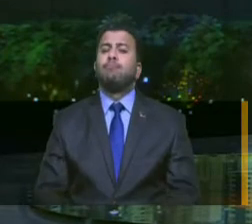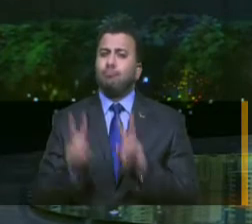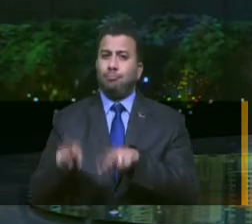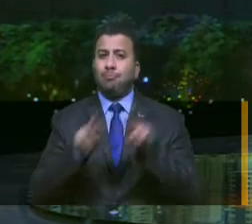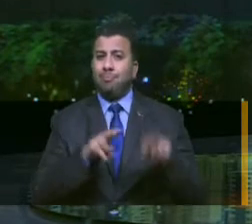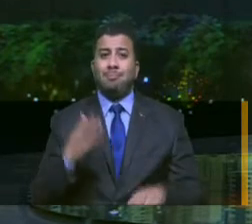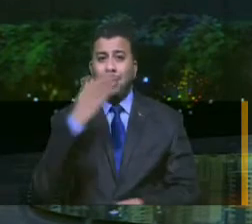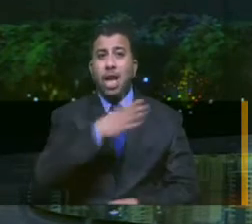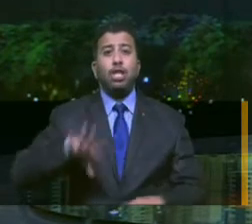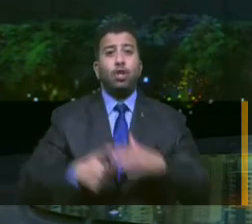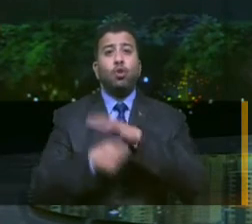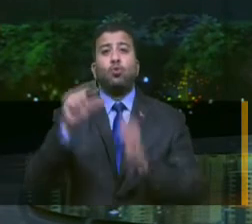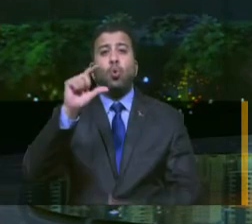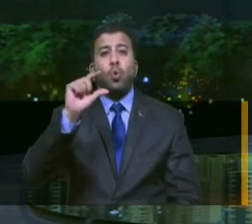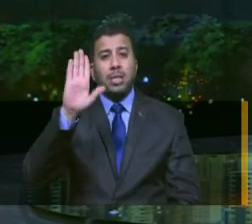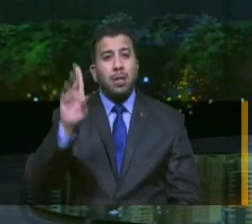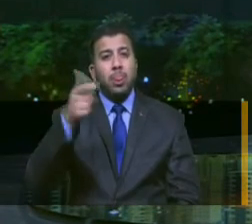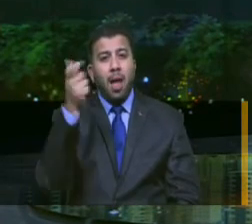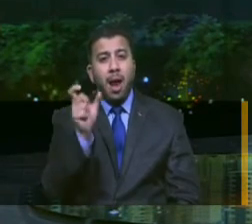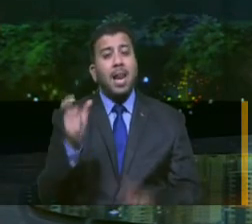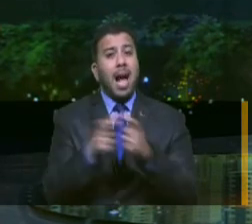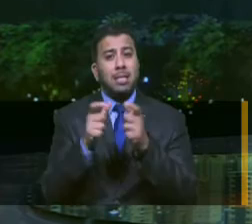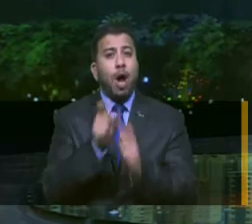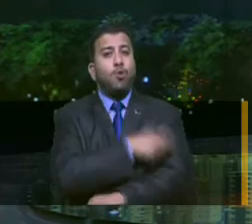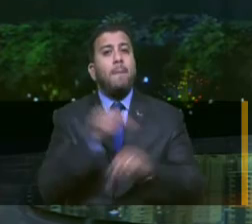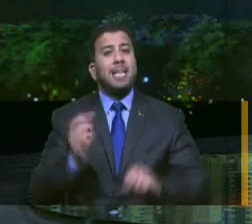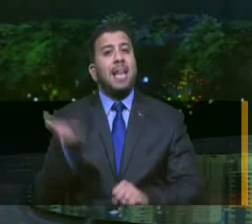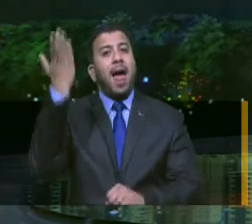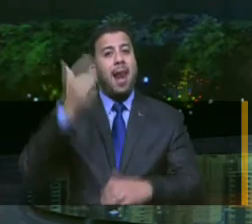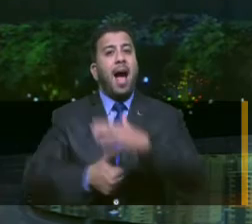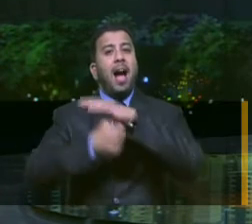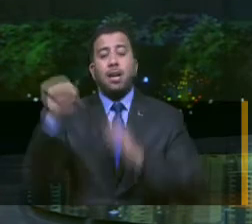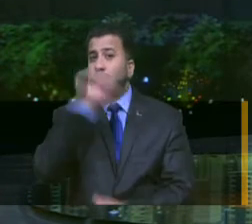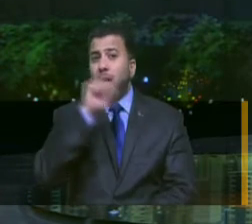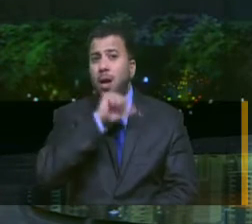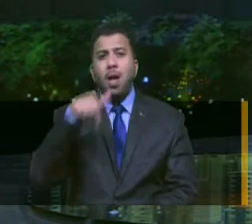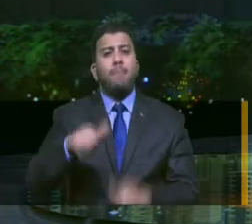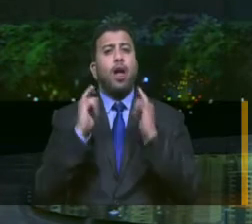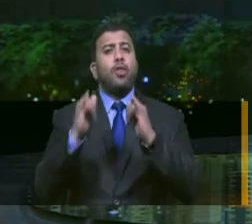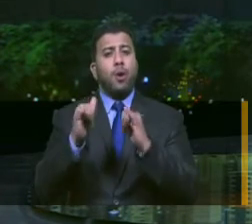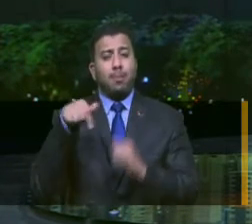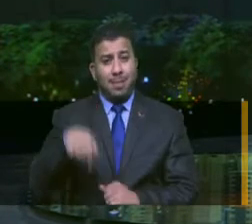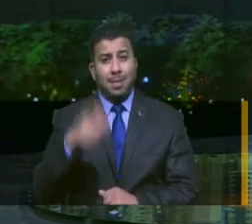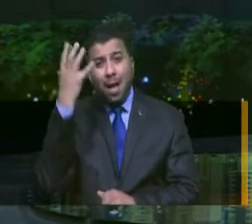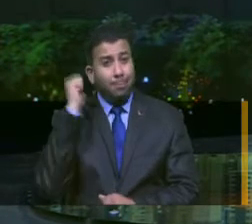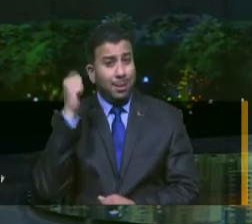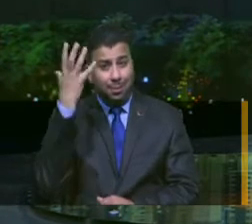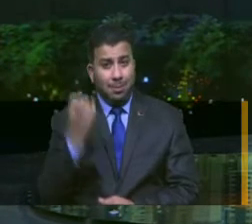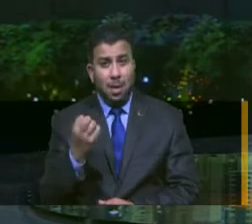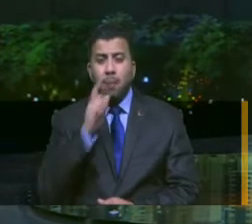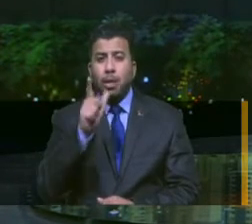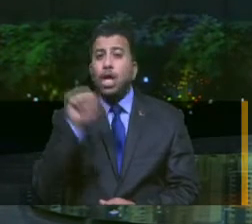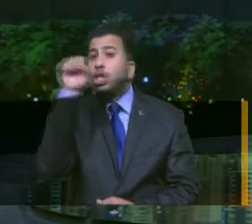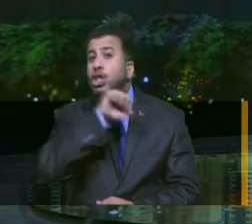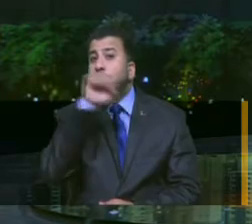كما زار صاحب السمو الشيخ الدكتور سلطان بن محمد القاسمي عضو المجلس الأعلى حاكم الشارقة قبل ظهر أمس منصة